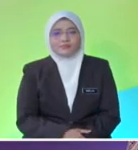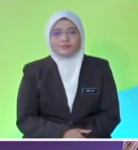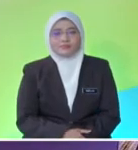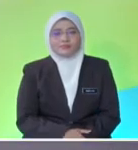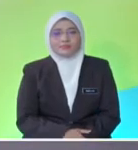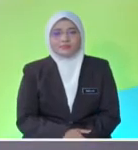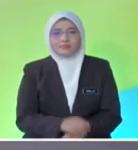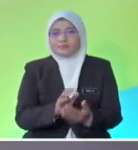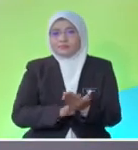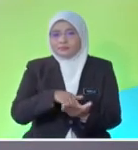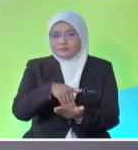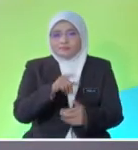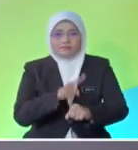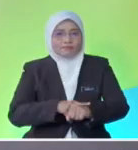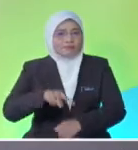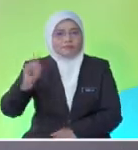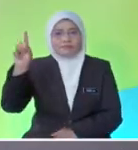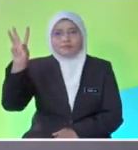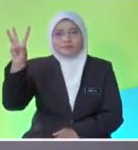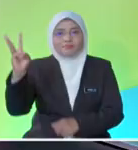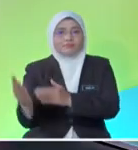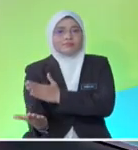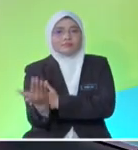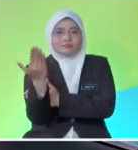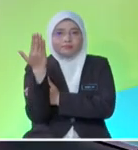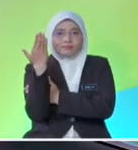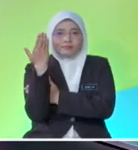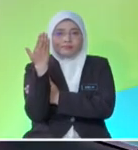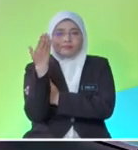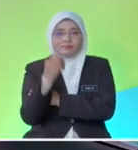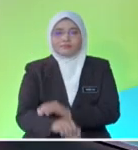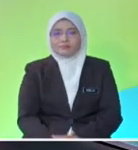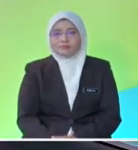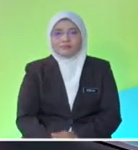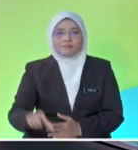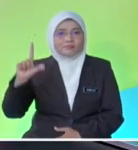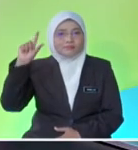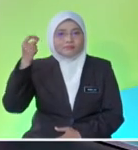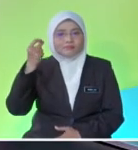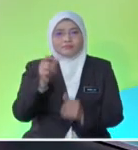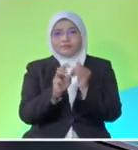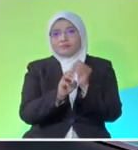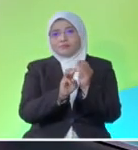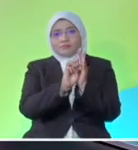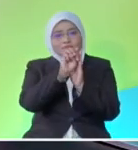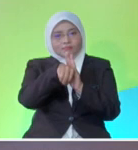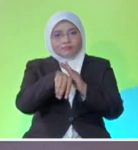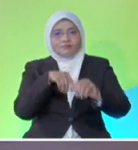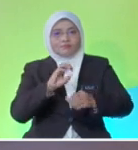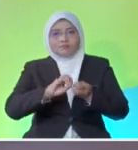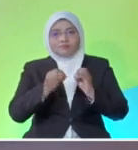bangun pada pukul 6 pagi. Nampak tak jarum minit dia pada tempat 12, jarum jamnya